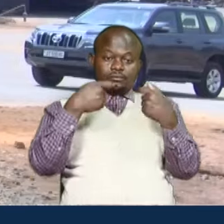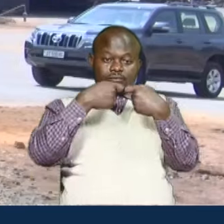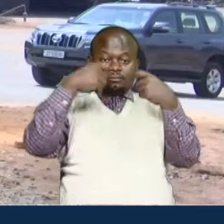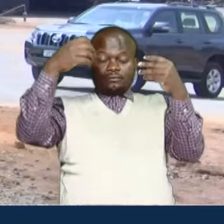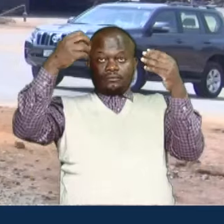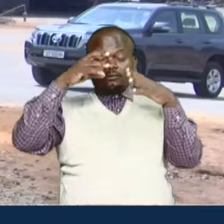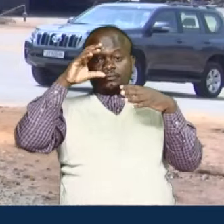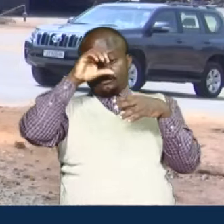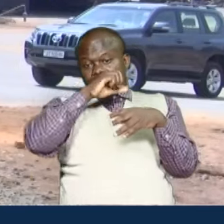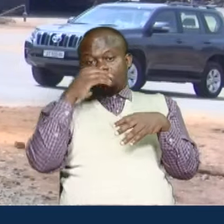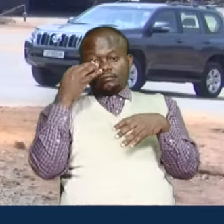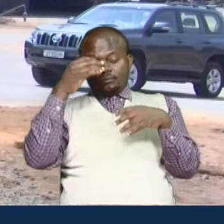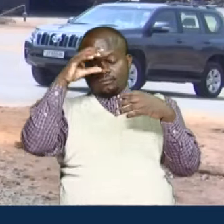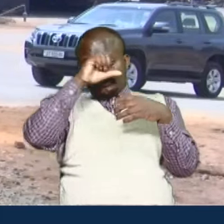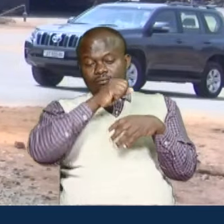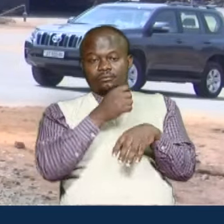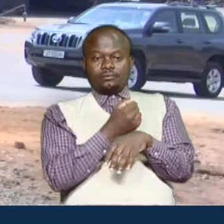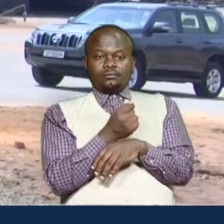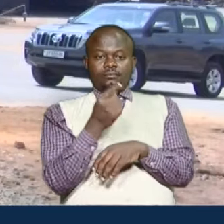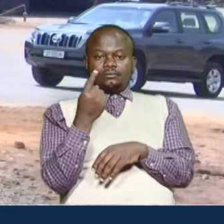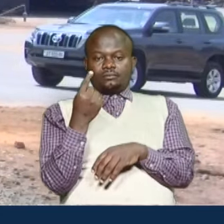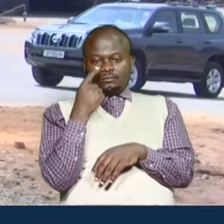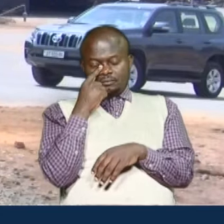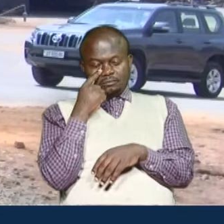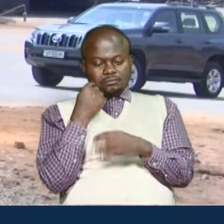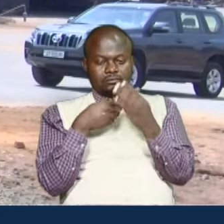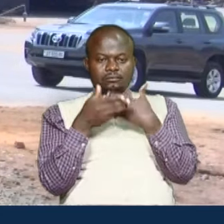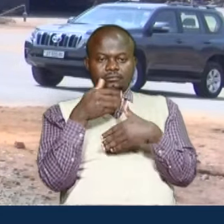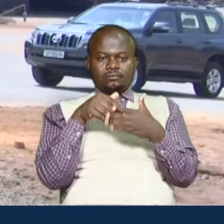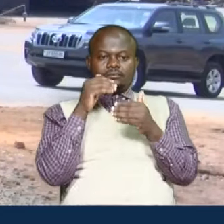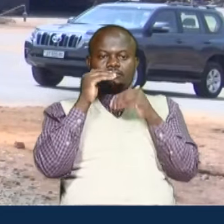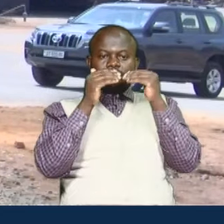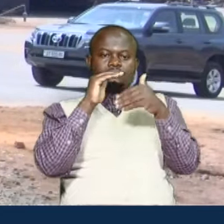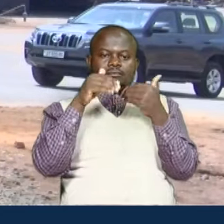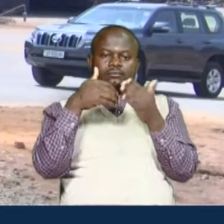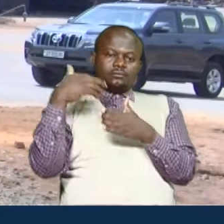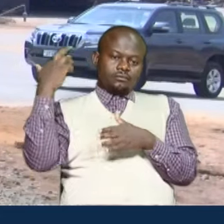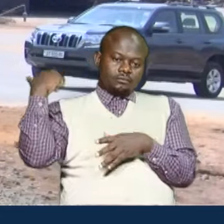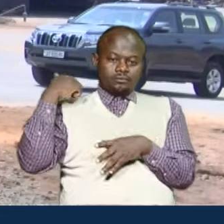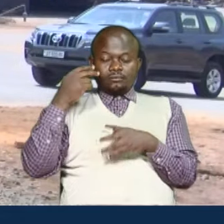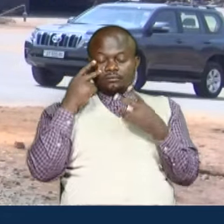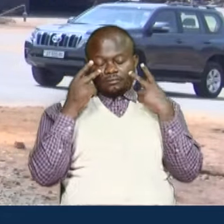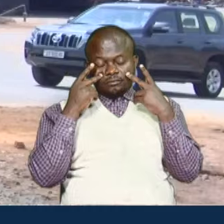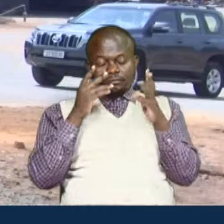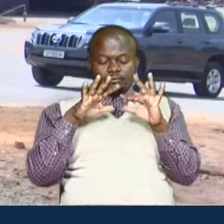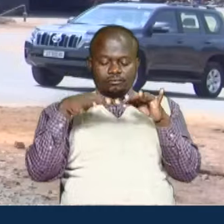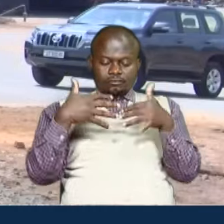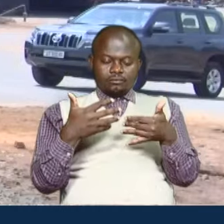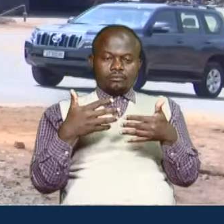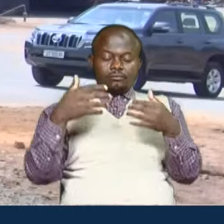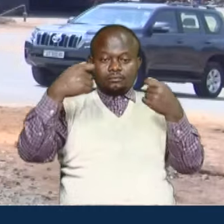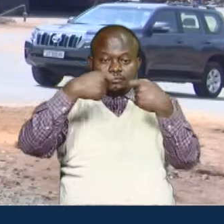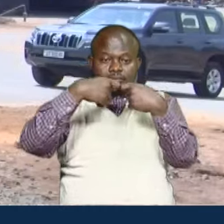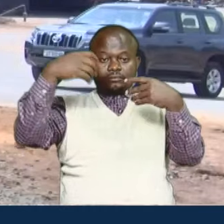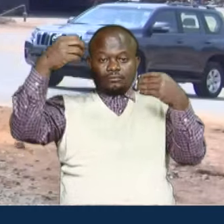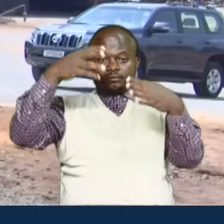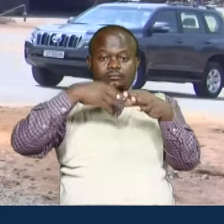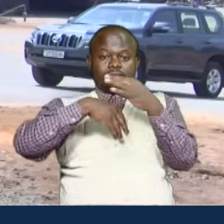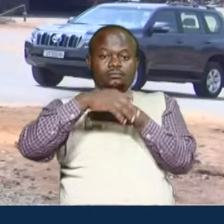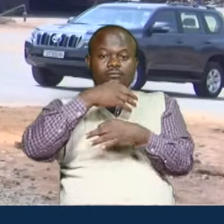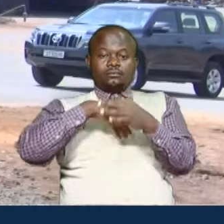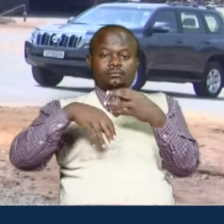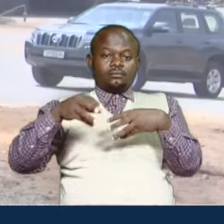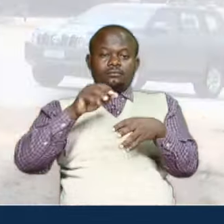ubuze nubwo wabura umunota umwe. Ibyo turabiganiraho n'inzego zibishinzwe, turebe ukuntu umuriro wahoraho hano mu ruganda ku